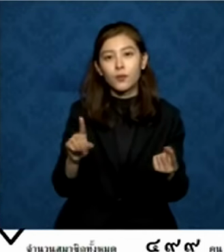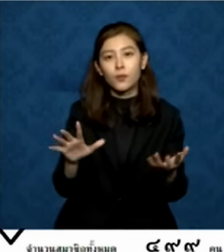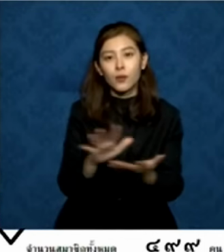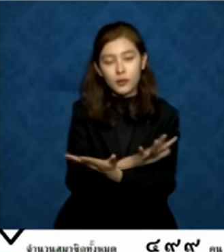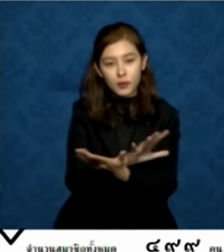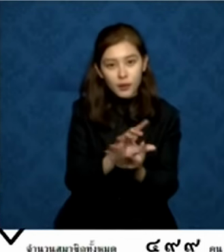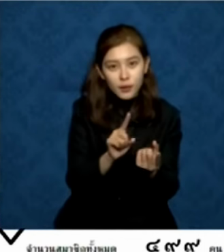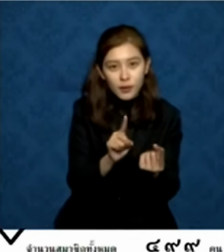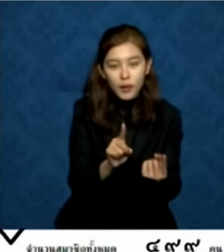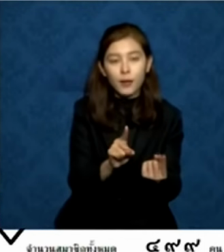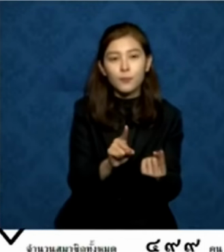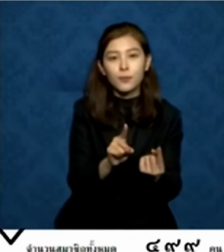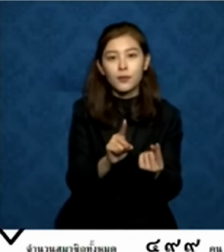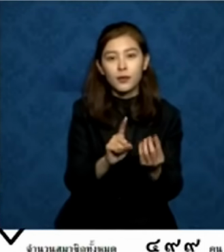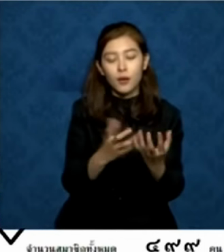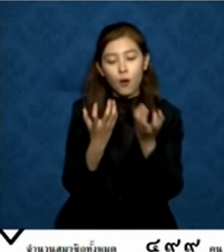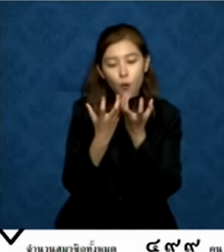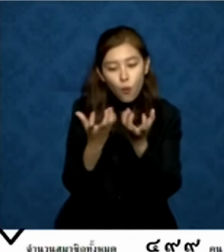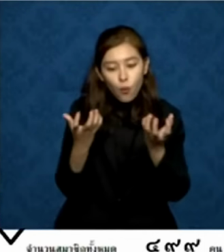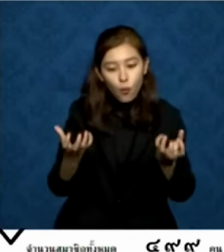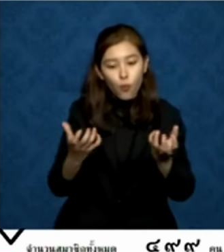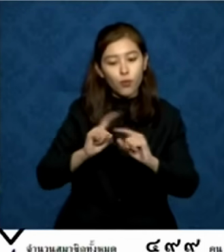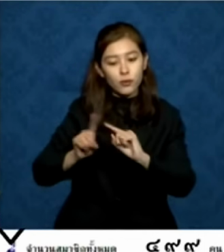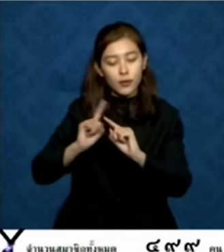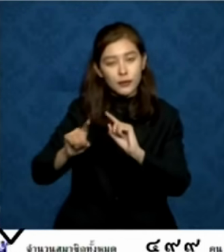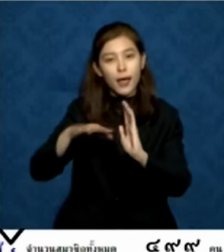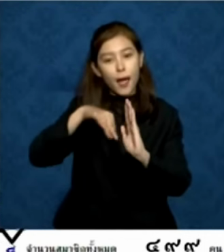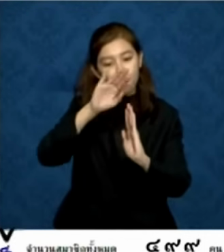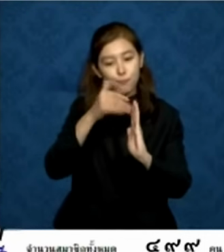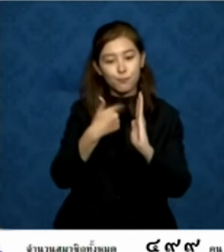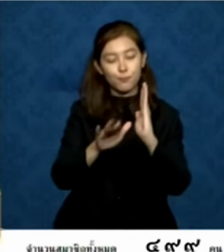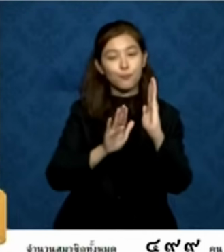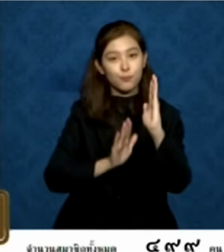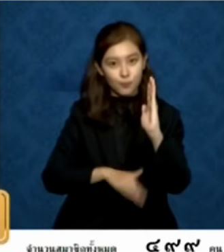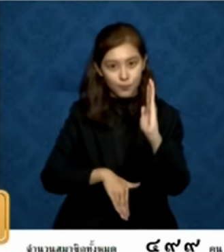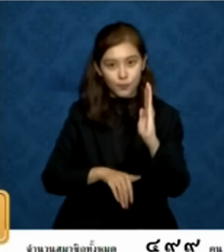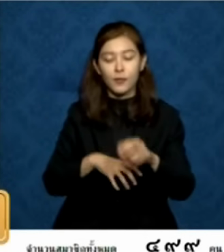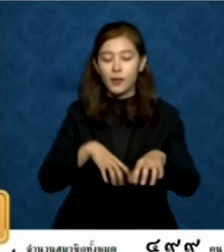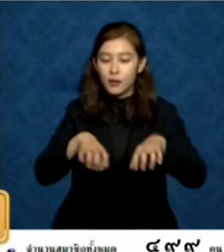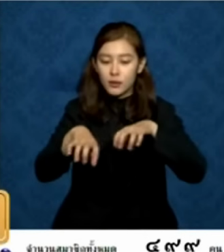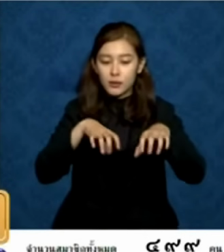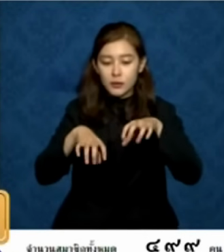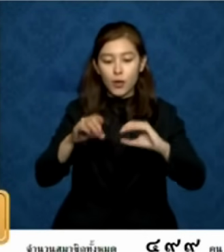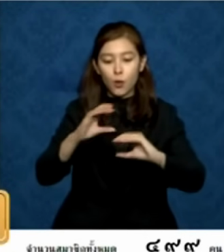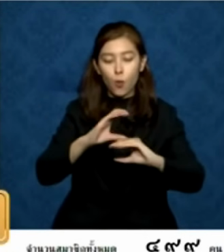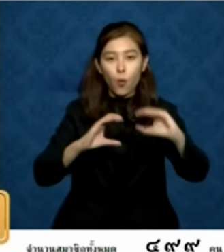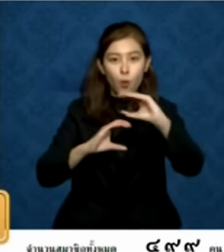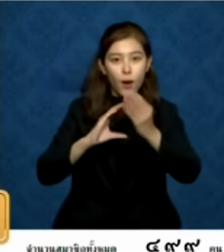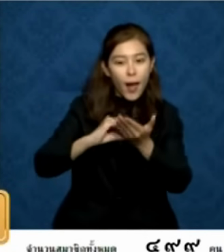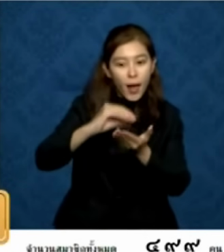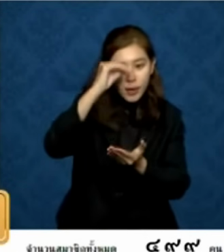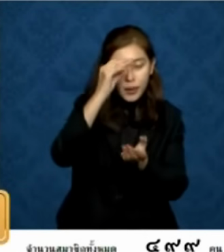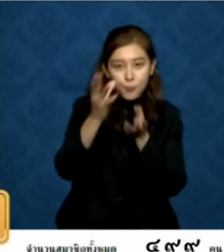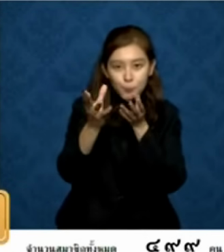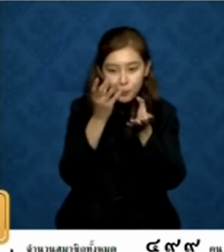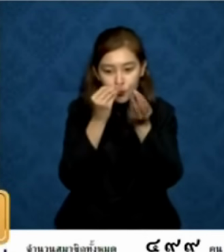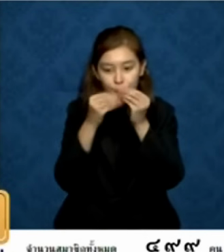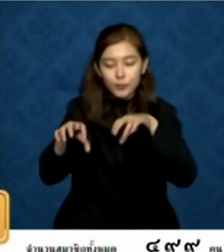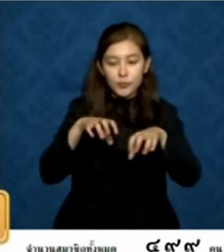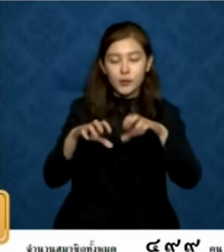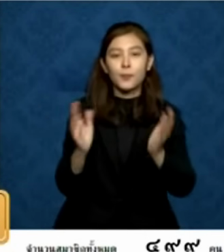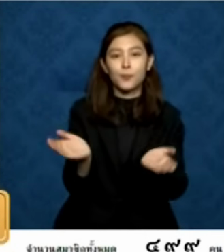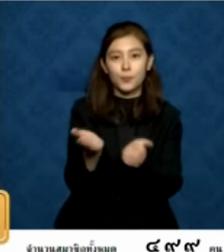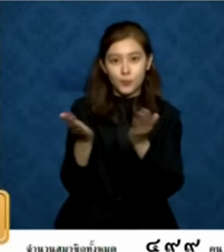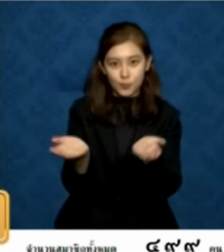นโดยพัฒนาแหล่งเรียนรู้ทางการศึกษาด้านศิลปะวัฒนธรรมนำองค์